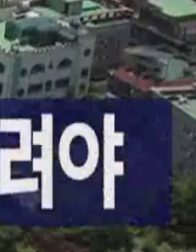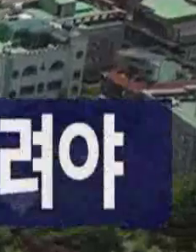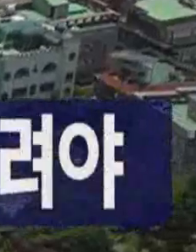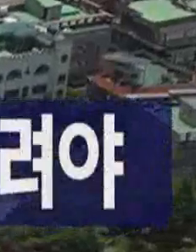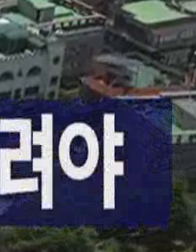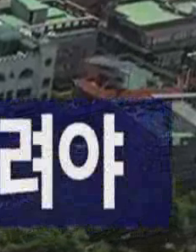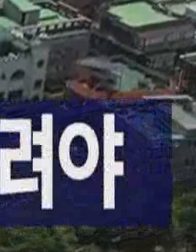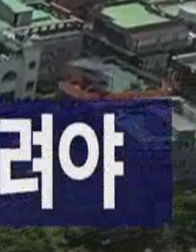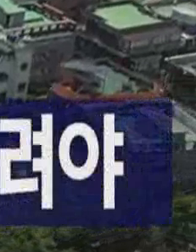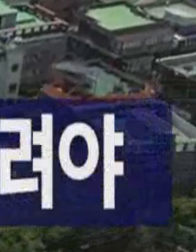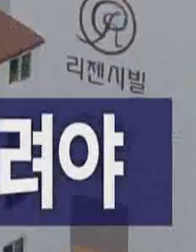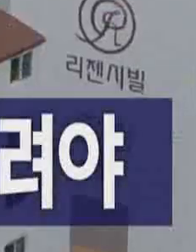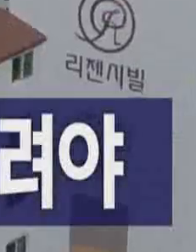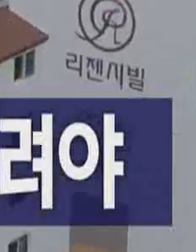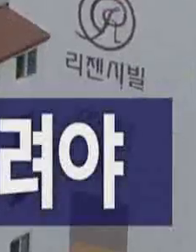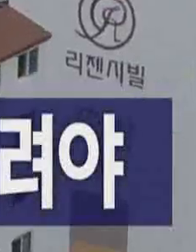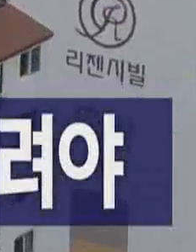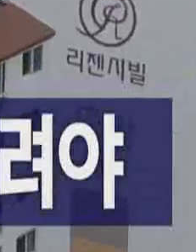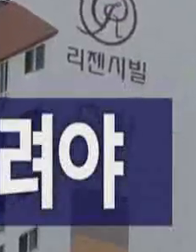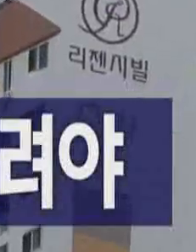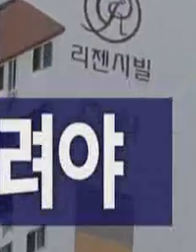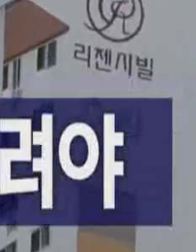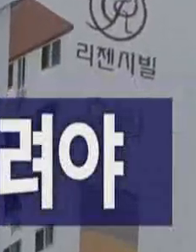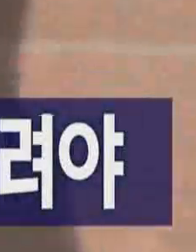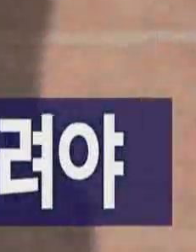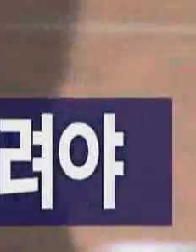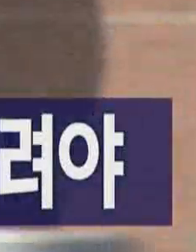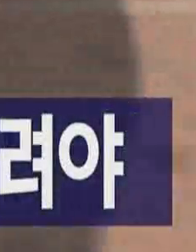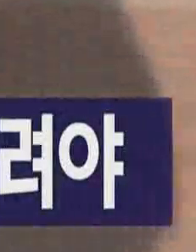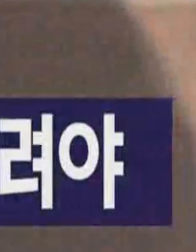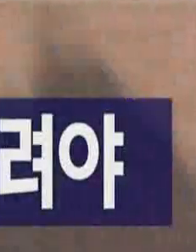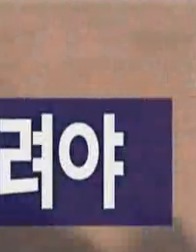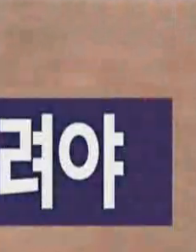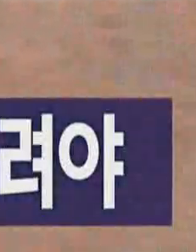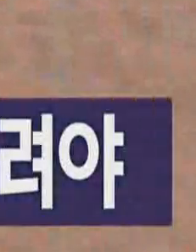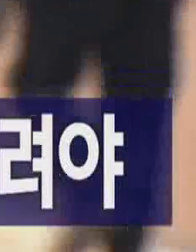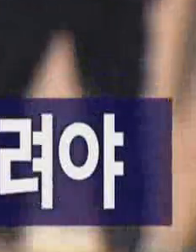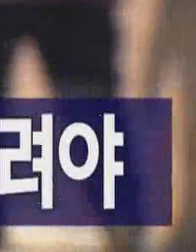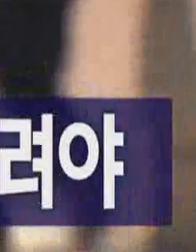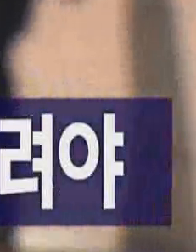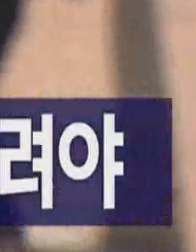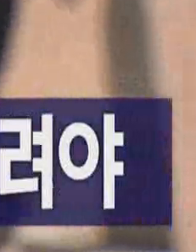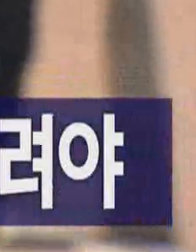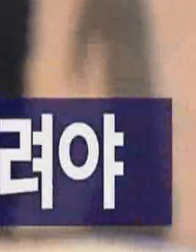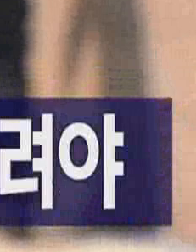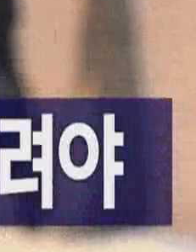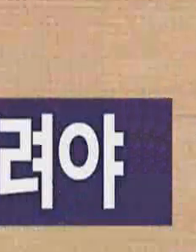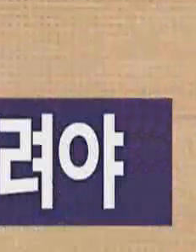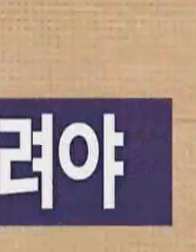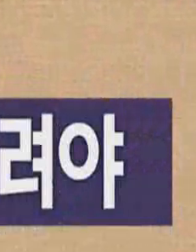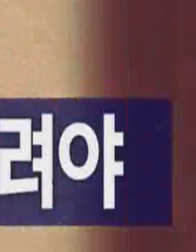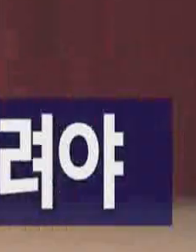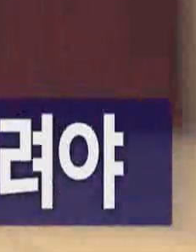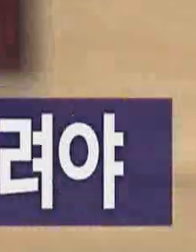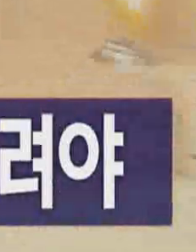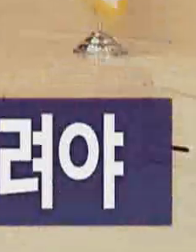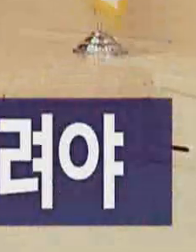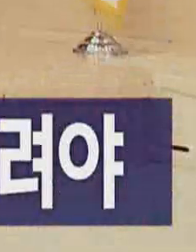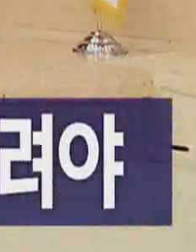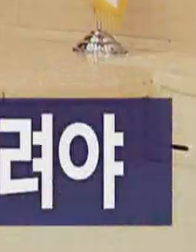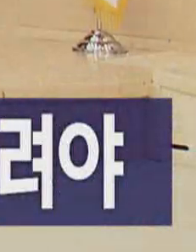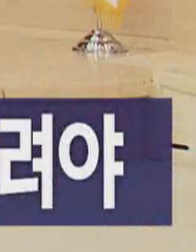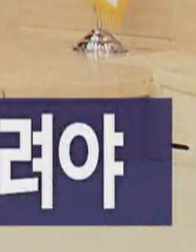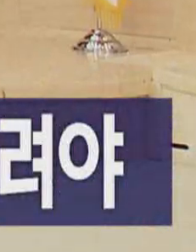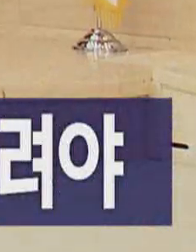지자체마다 인구 증가 대책에 고심이 크지만 자체 해결책의 굴레에서 벗어나지 못하고 있습니다. 서둘러